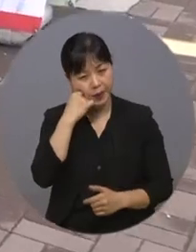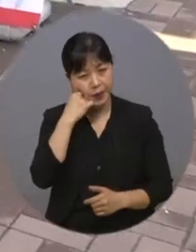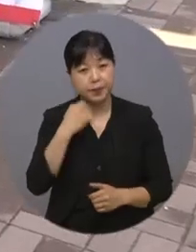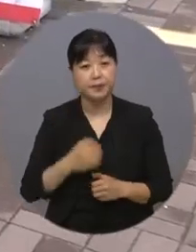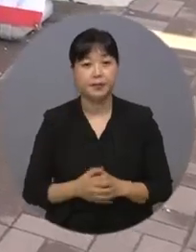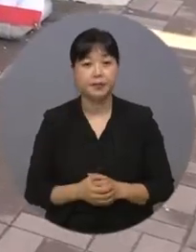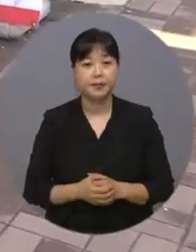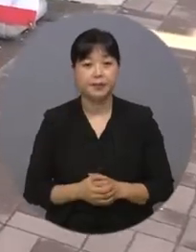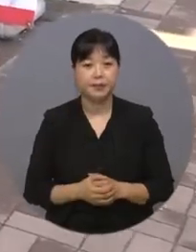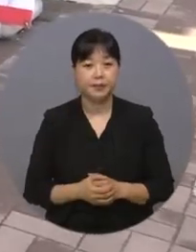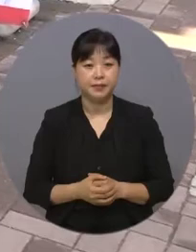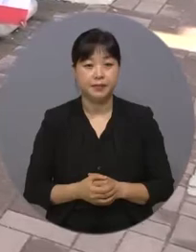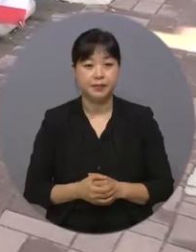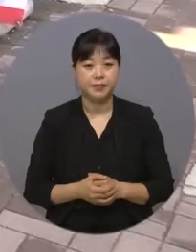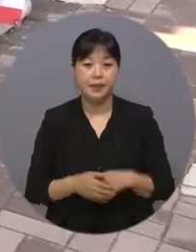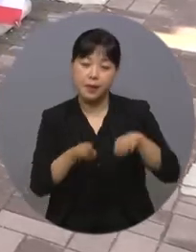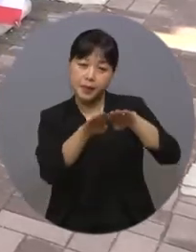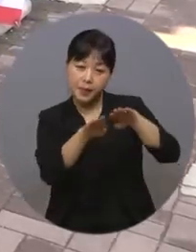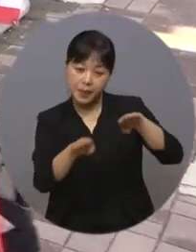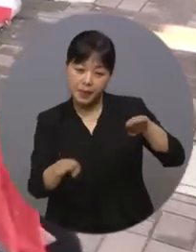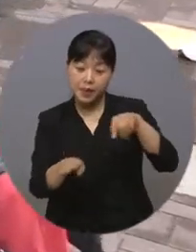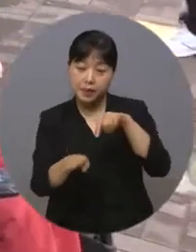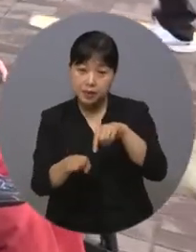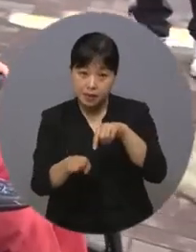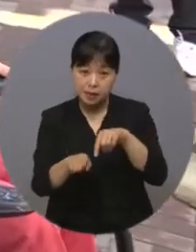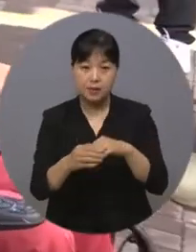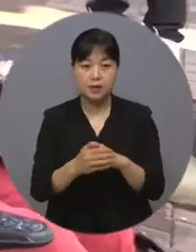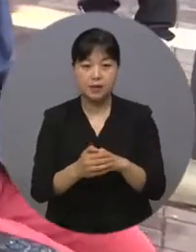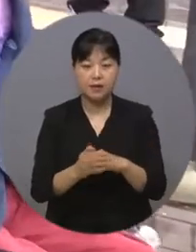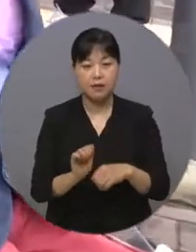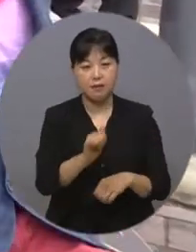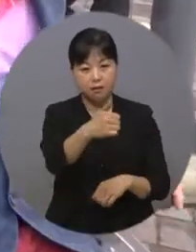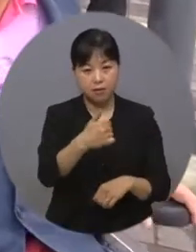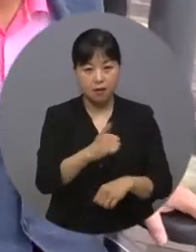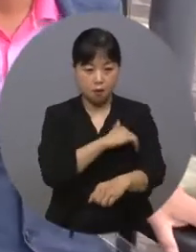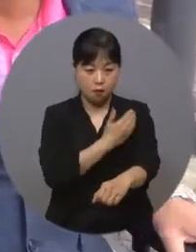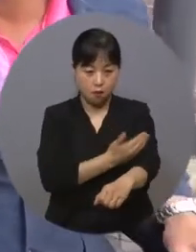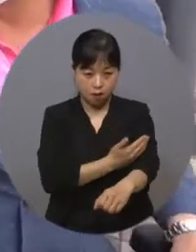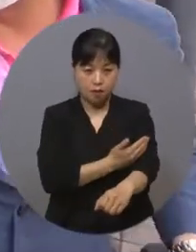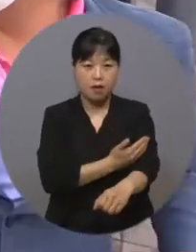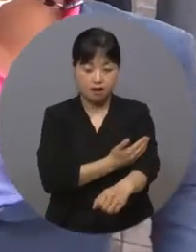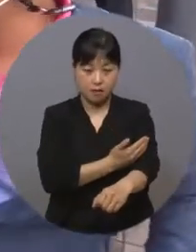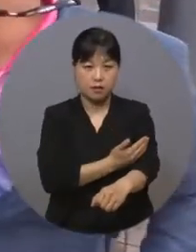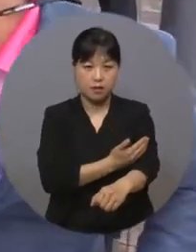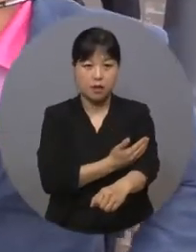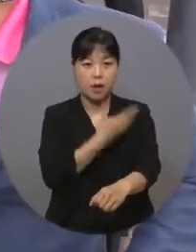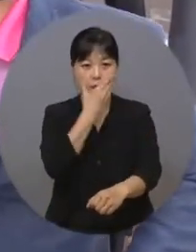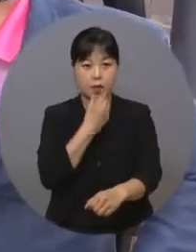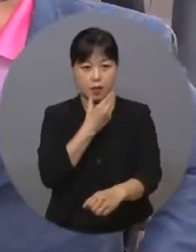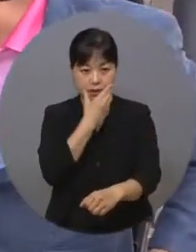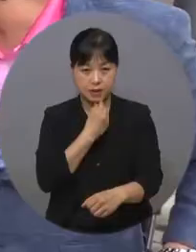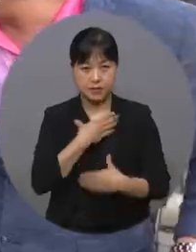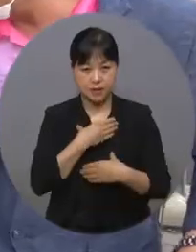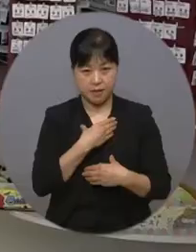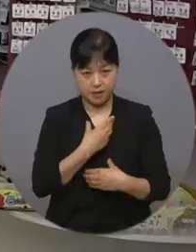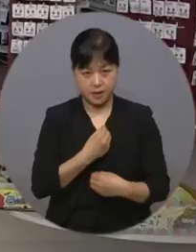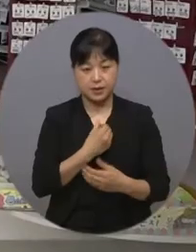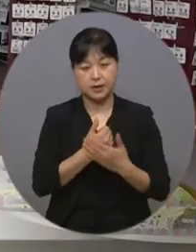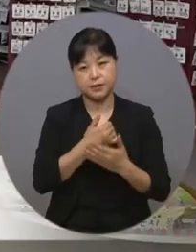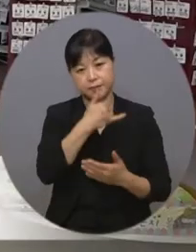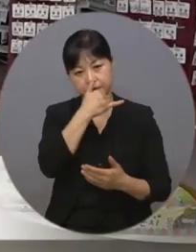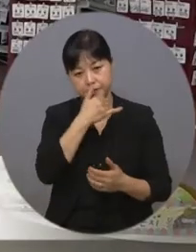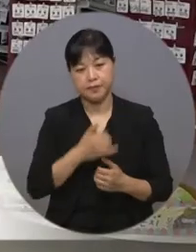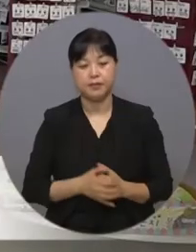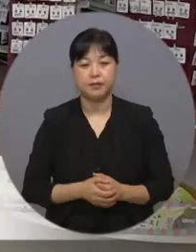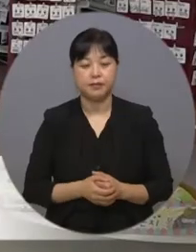가운데 완만한 경사로의 설치는 거동권과 통행권 등 복지 편의를 제공해 줍니다.